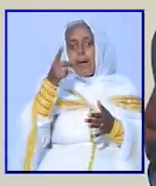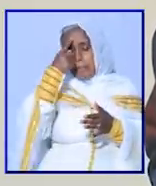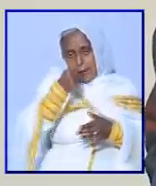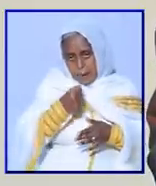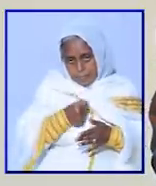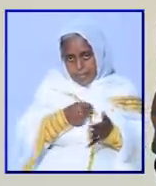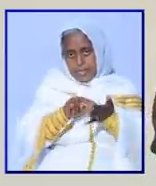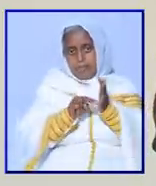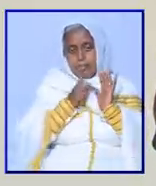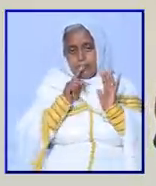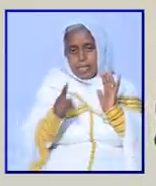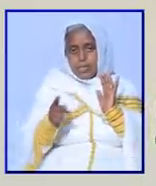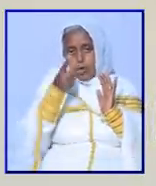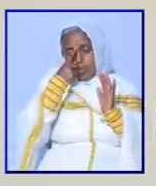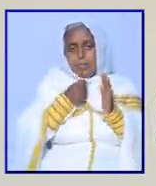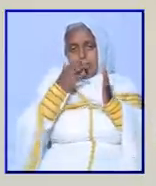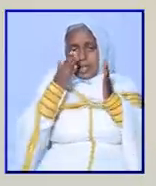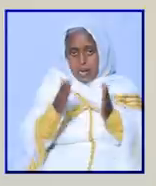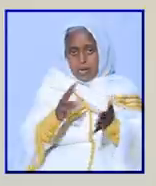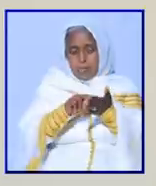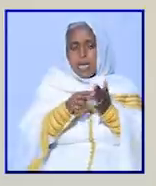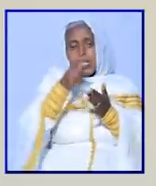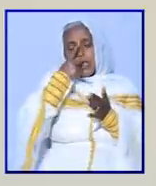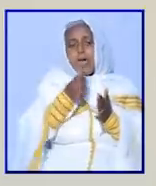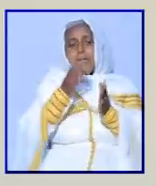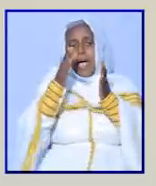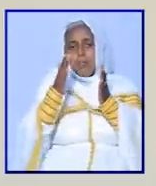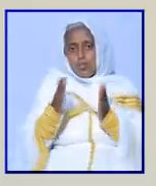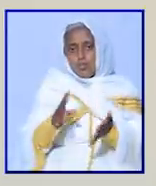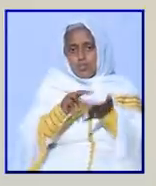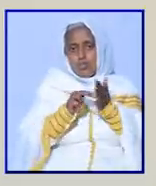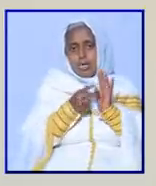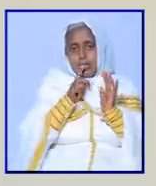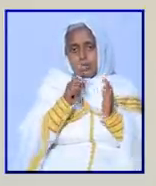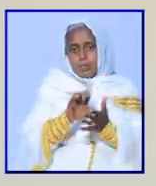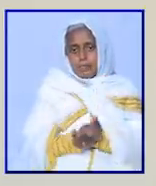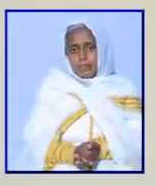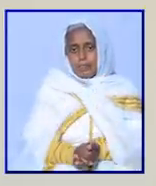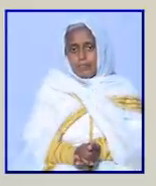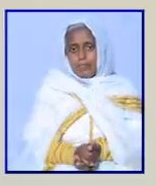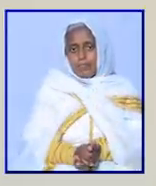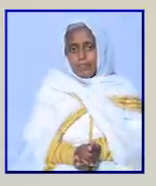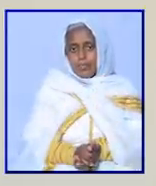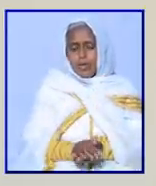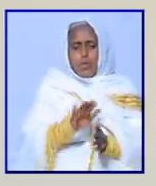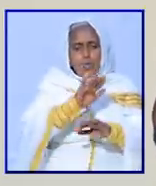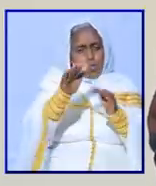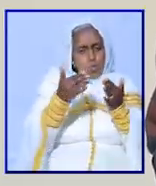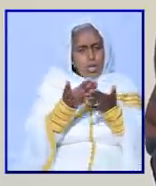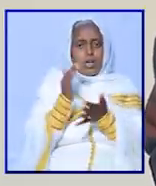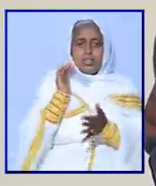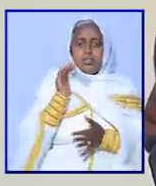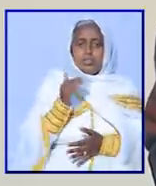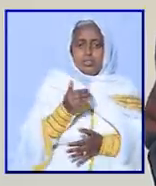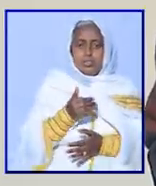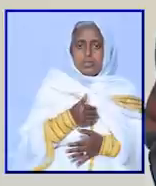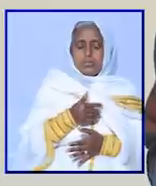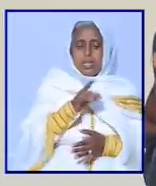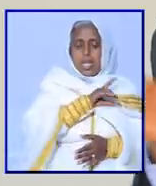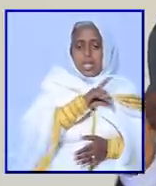ነው? አማኝ ማለት አይደለ? የሚያምን ማለት ነው። ምእመናን ማለት የሚያምኑ ማለት ነው።